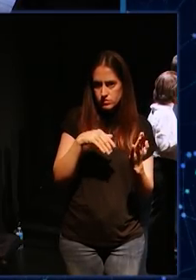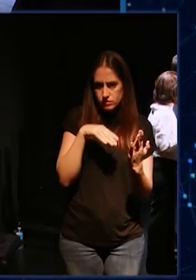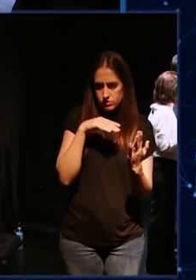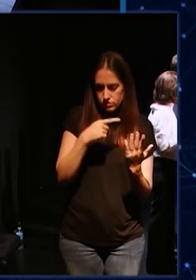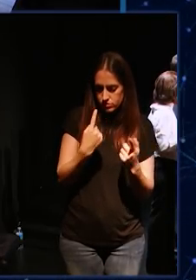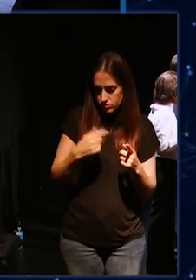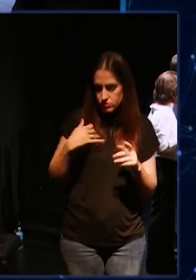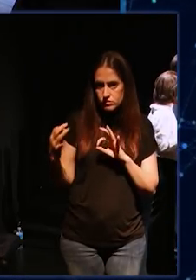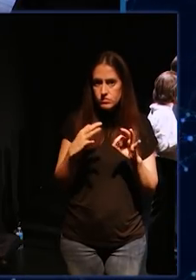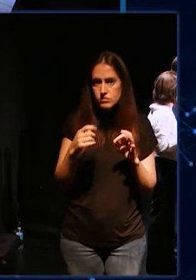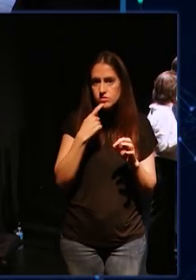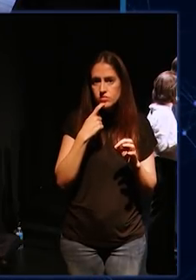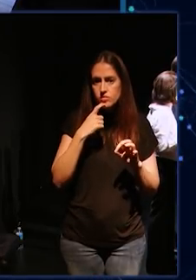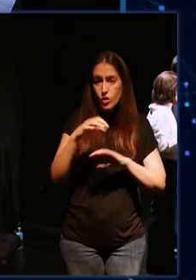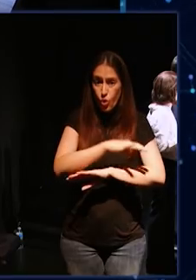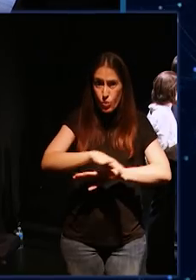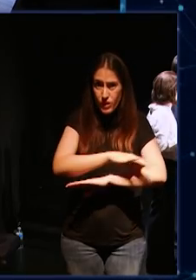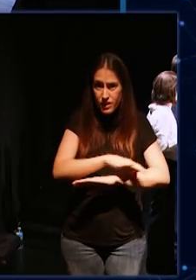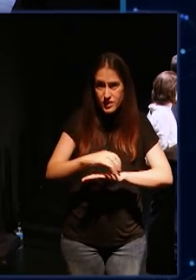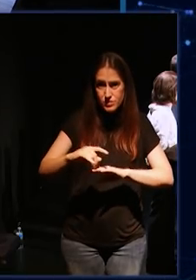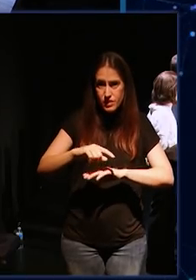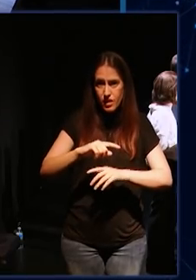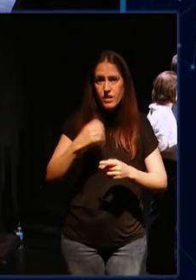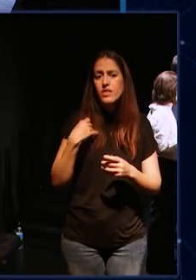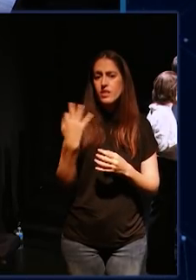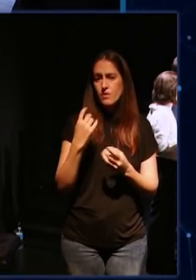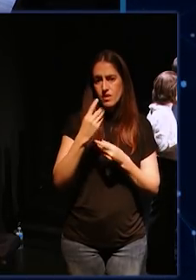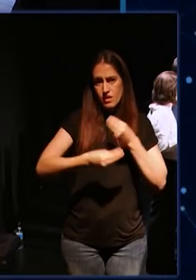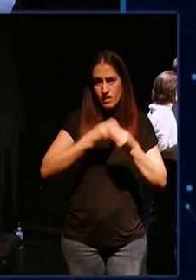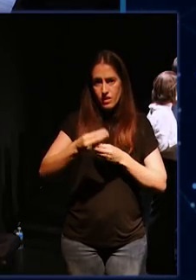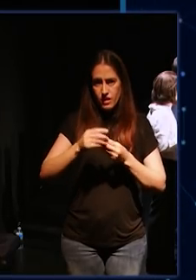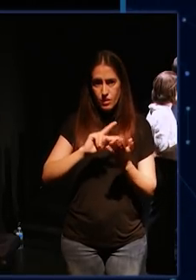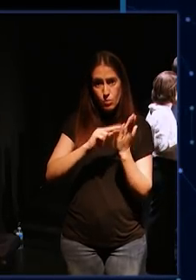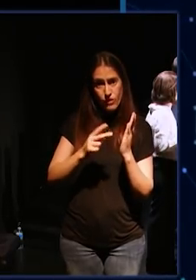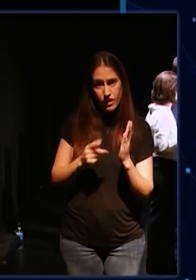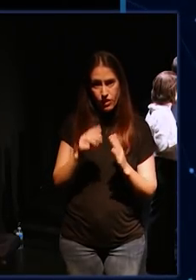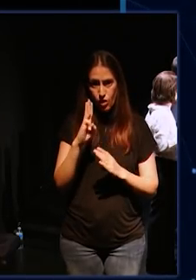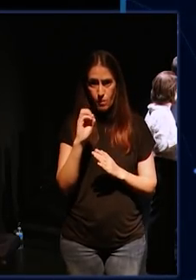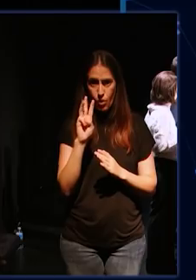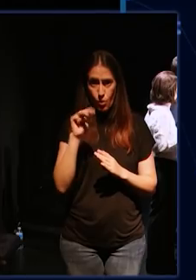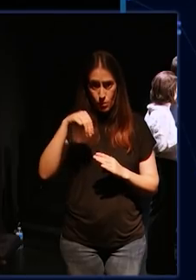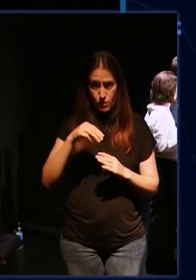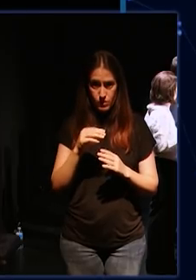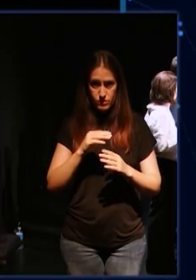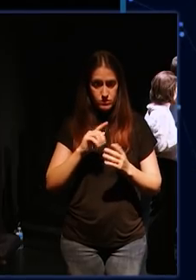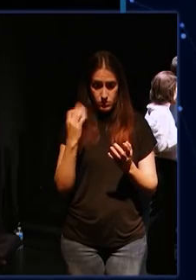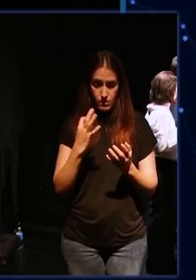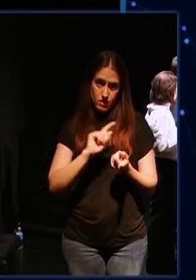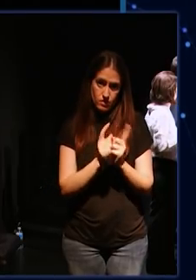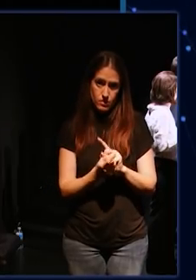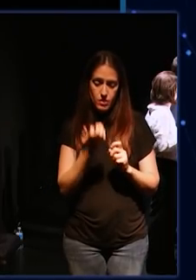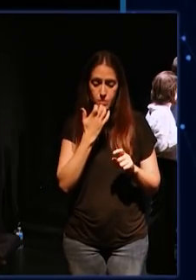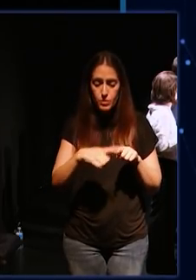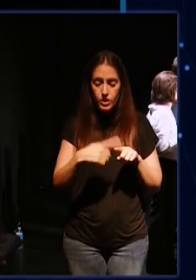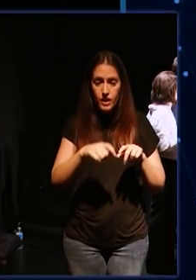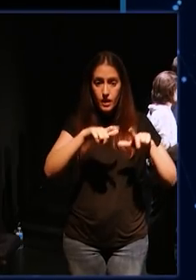hi ha exregidors d'urbanisme, s'haurà de fer una modificació del PUM, no només per decidir que en el local baix de no